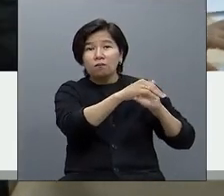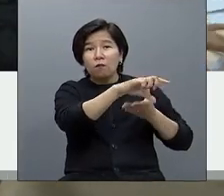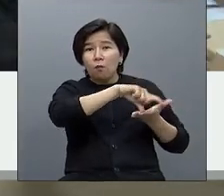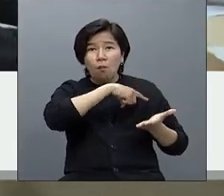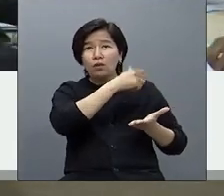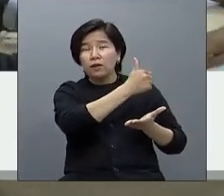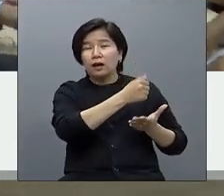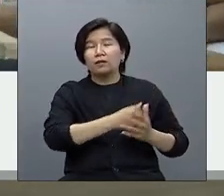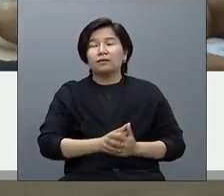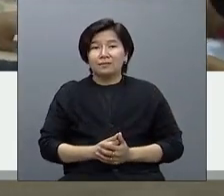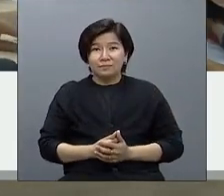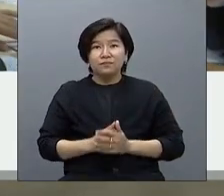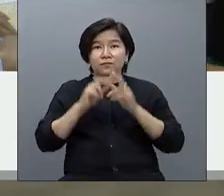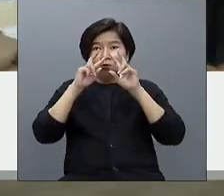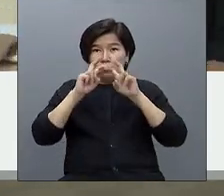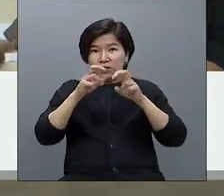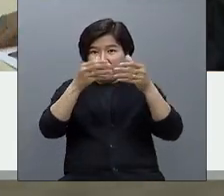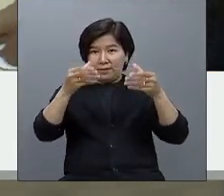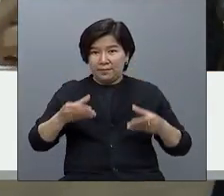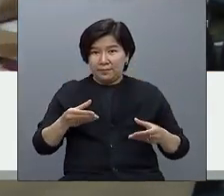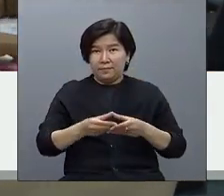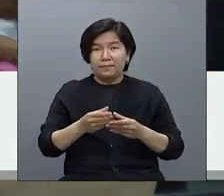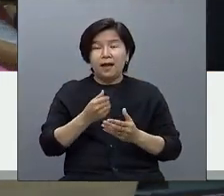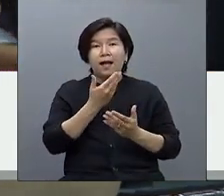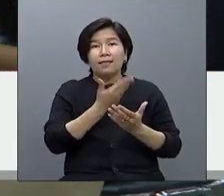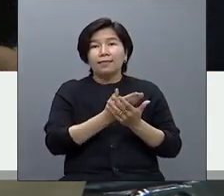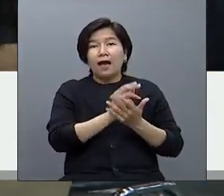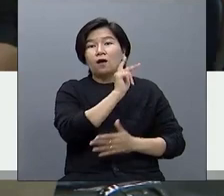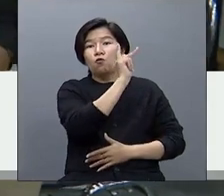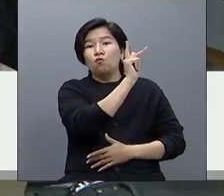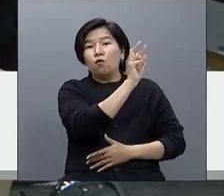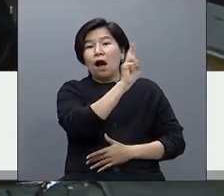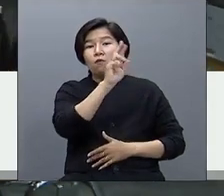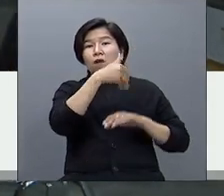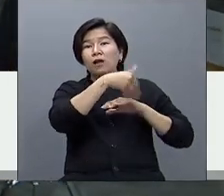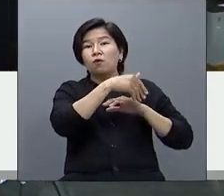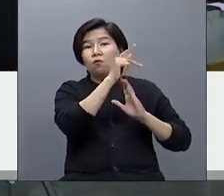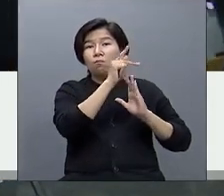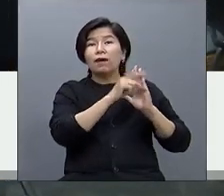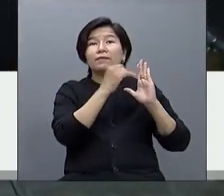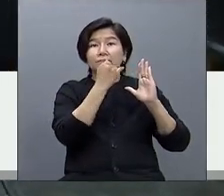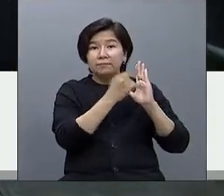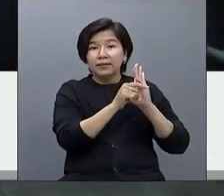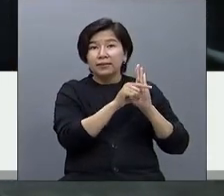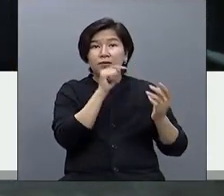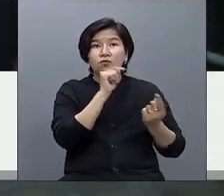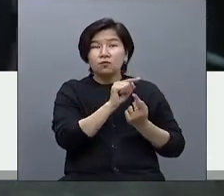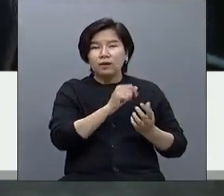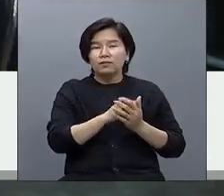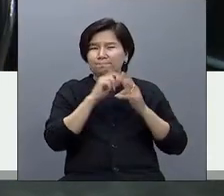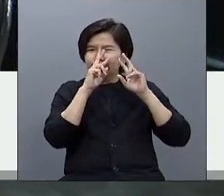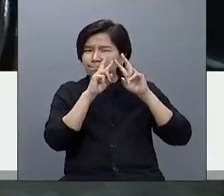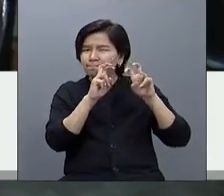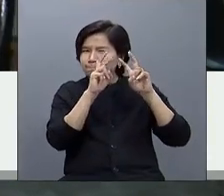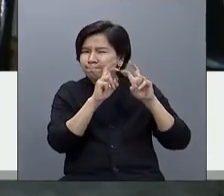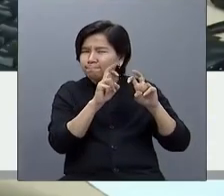ะที่งานวิจัยหนี้นอกระบบในประเทศไทยเป็นอย่างไรจากสถาบันวิจัยเศรษฐกิจป่วยอึ้งภากรนะคะทำการศึกษาหนี้นอกระบบก็พบว่